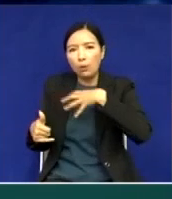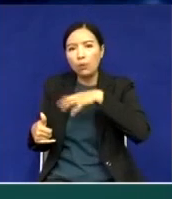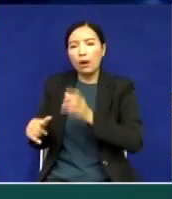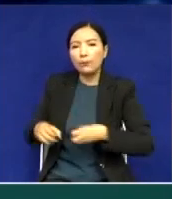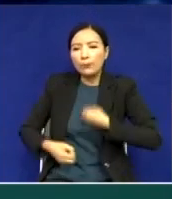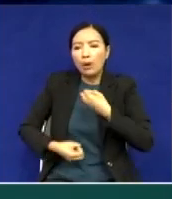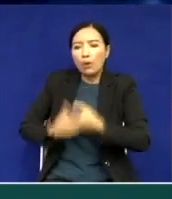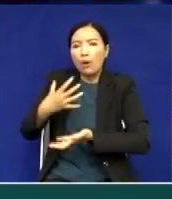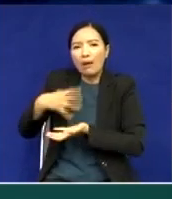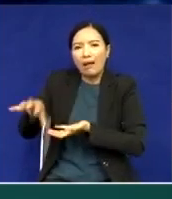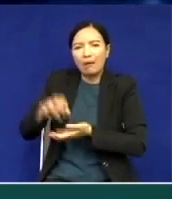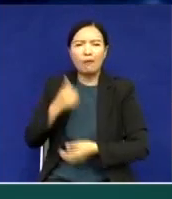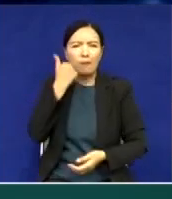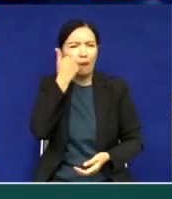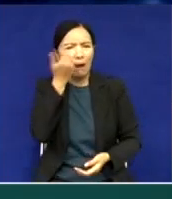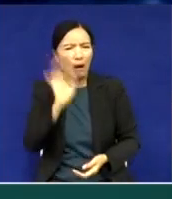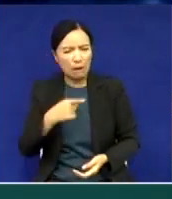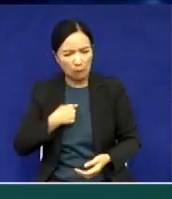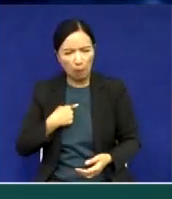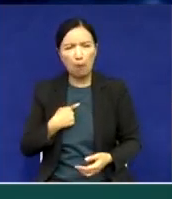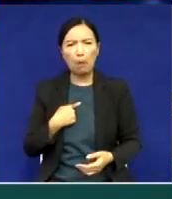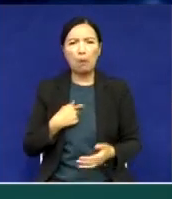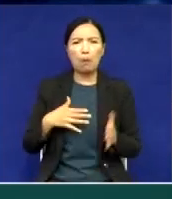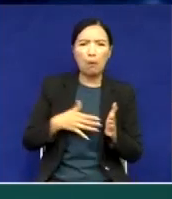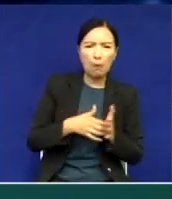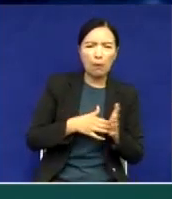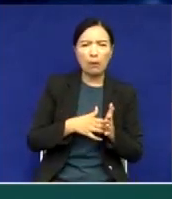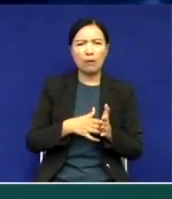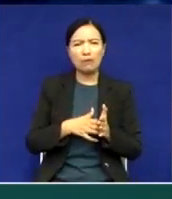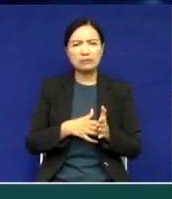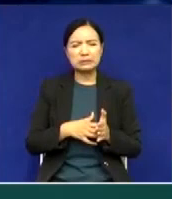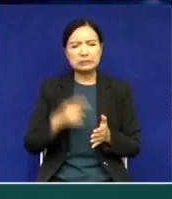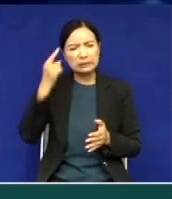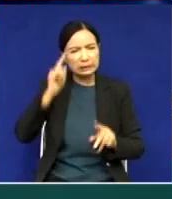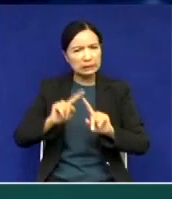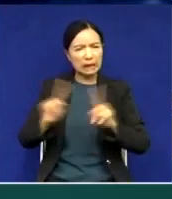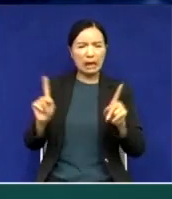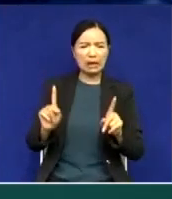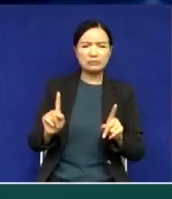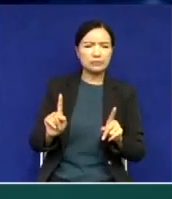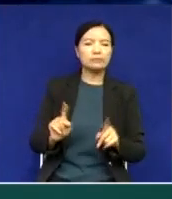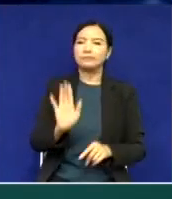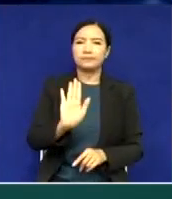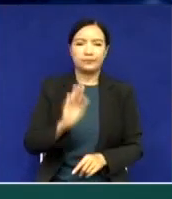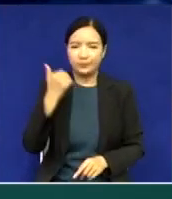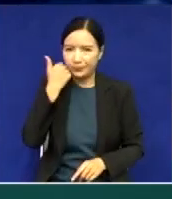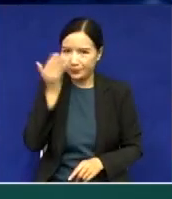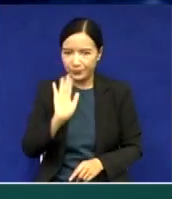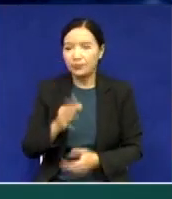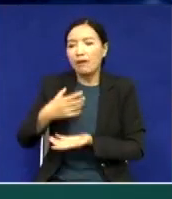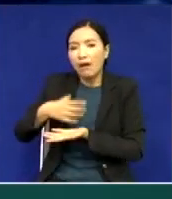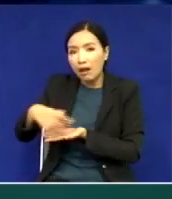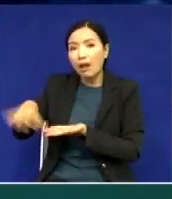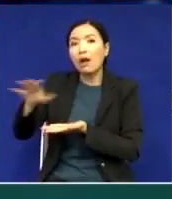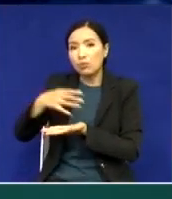ปอายว่าตัวเองเป็นคนอ่อนแอนะอย่าไปอายว่าตัวเองเป็นคนที่คิดไม่เหมือนเพื่อนนะครับแล้วสำหรับคนที่